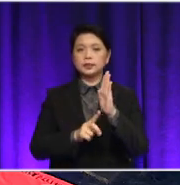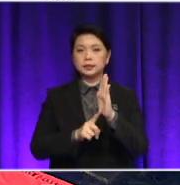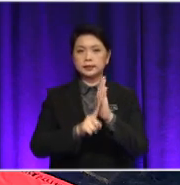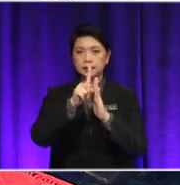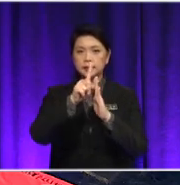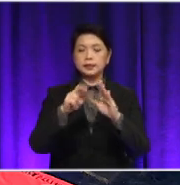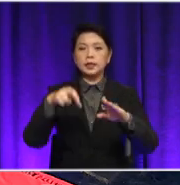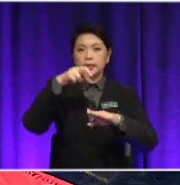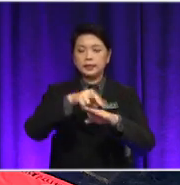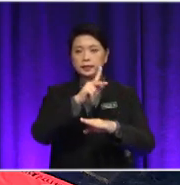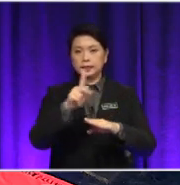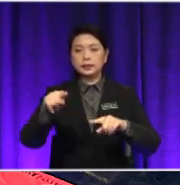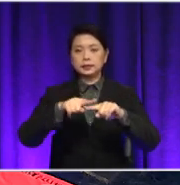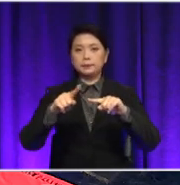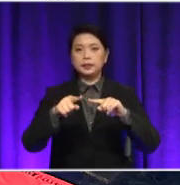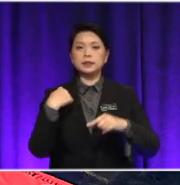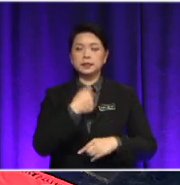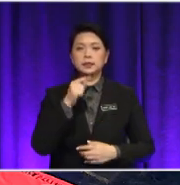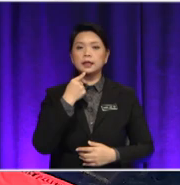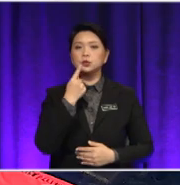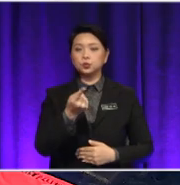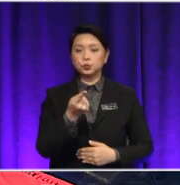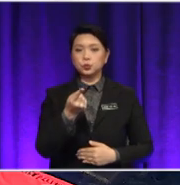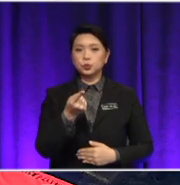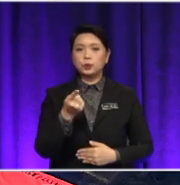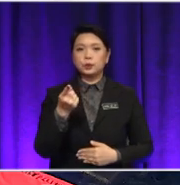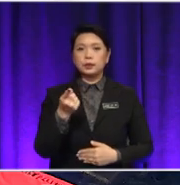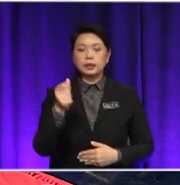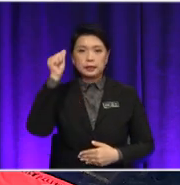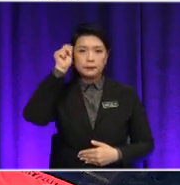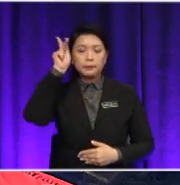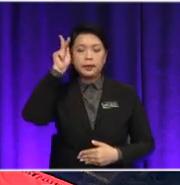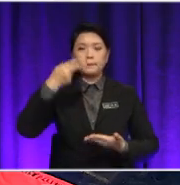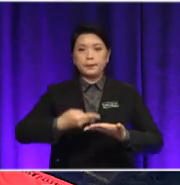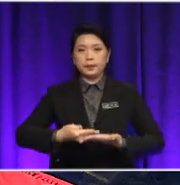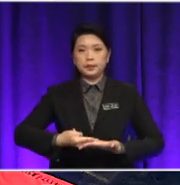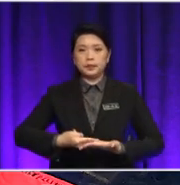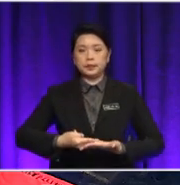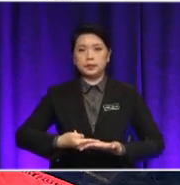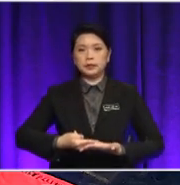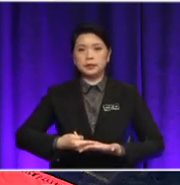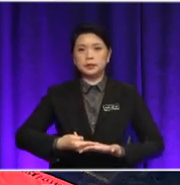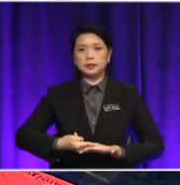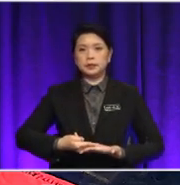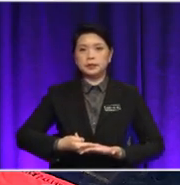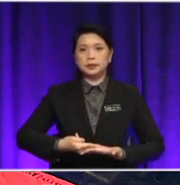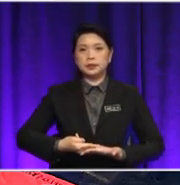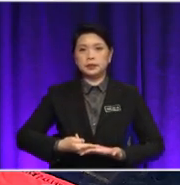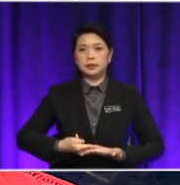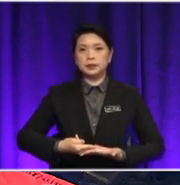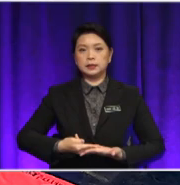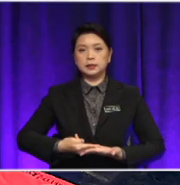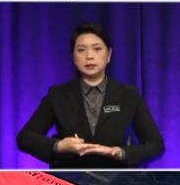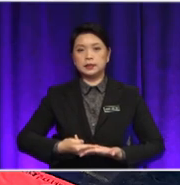baring. Minta rakan kita baring. Boleh, cikgu. Boleh saya baring, cikgu. Saya baring, cikgu. Depan sikit. Depan sikit, cikgu. Boleh, depan sikit.